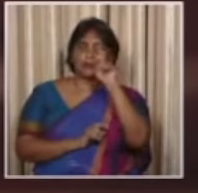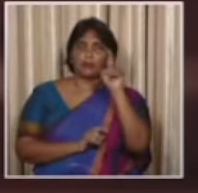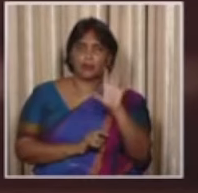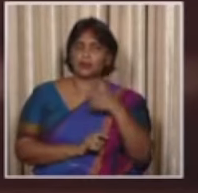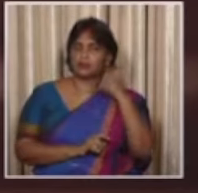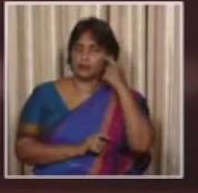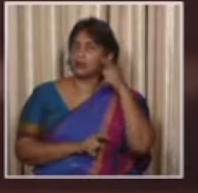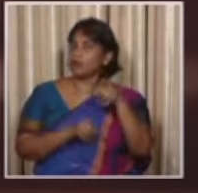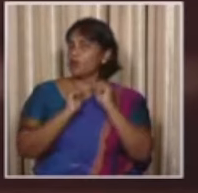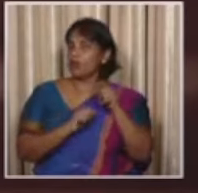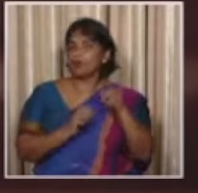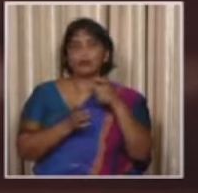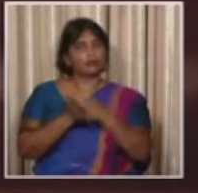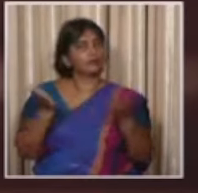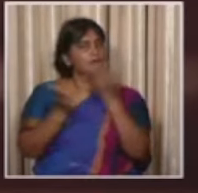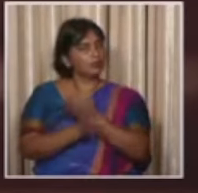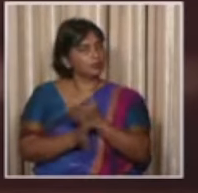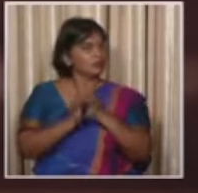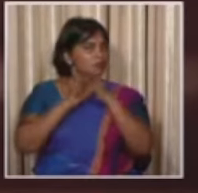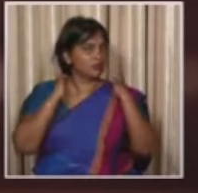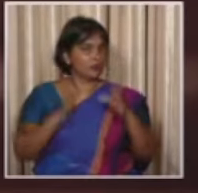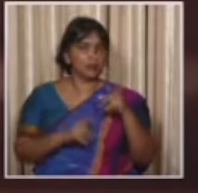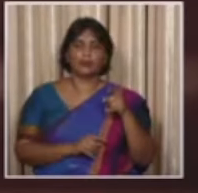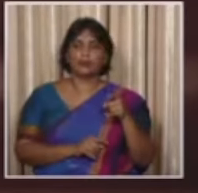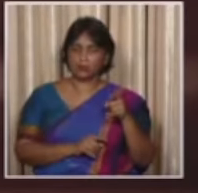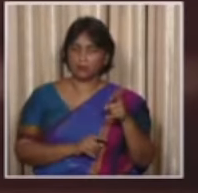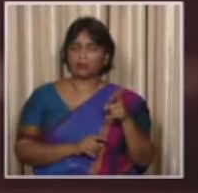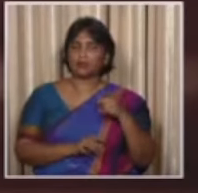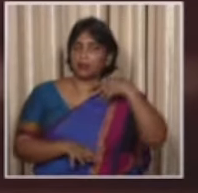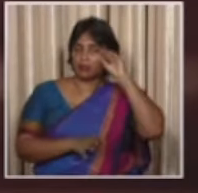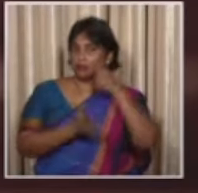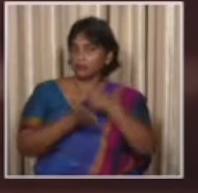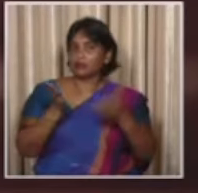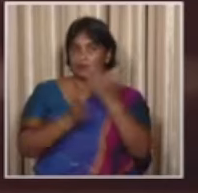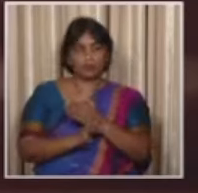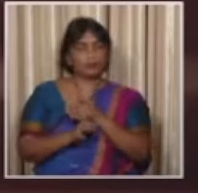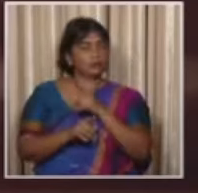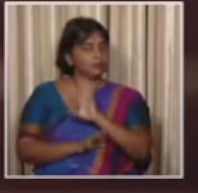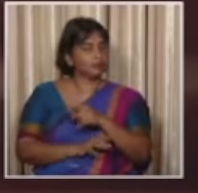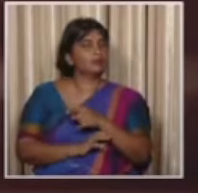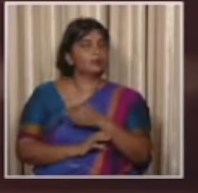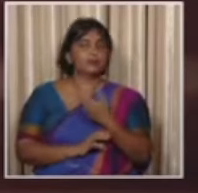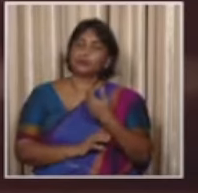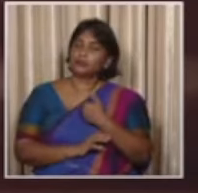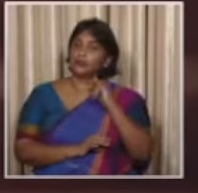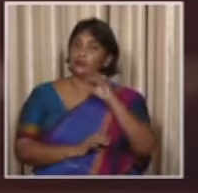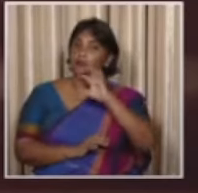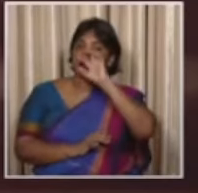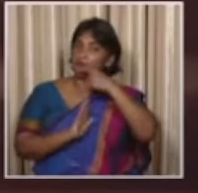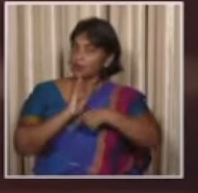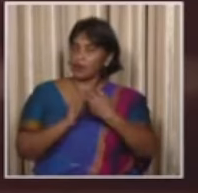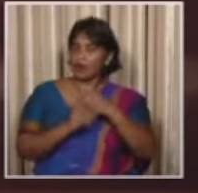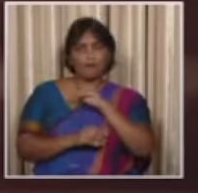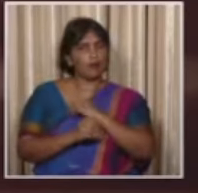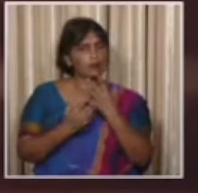මම හිතනවා. මොකද මේ ගිවිසුම් විශාල ප්‍රමාණයක අවබෝධතා ගිවිසුම් අස්සන් කිරීමෙන් අපිට යම් රටට යම් ව්‍යවසායක්